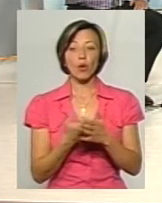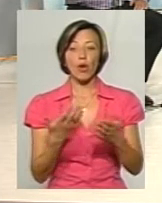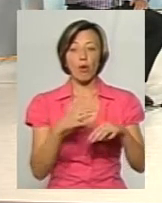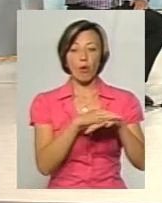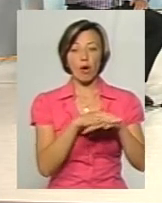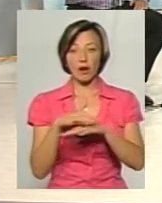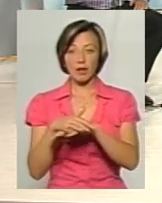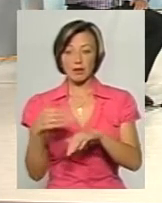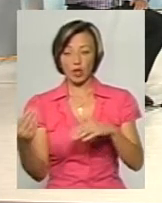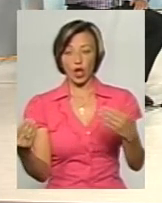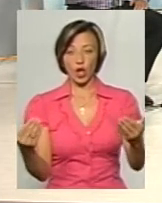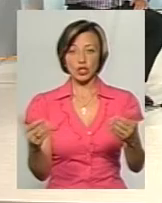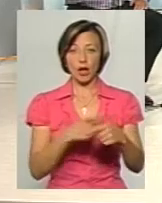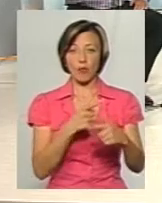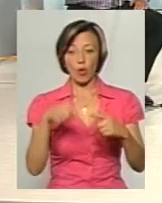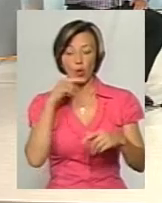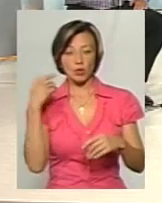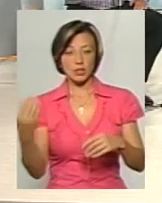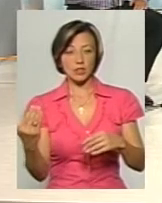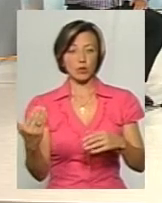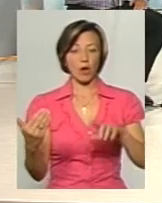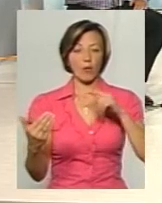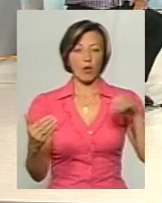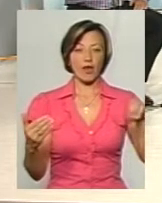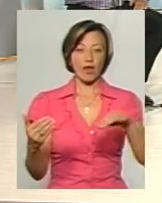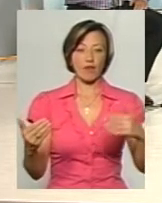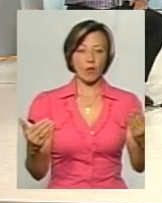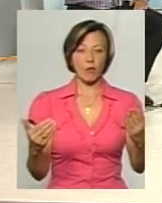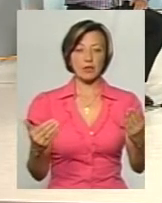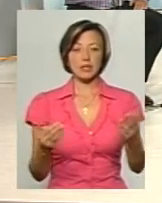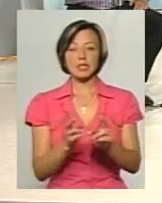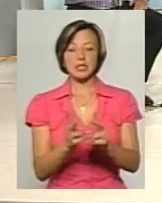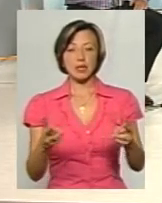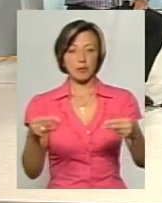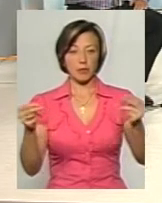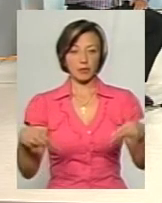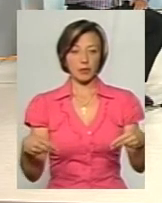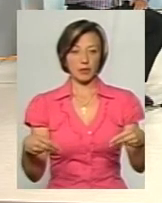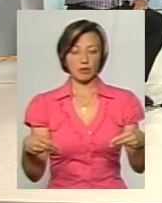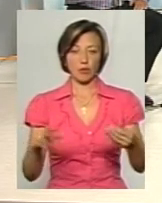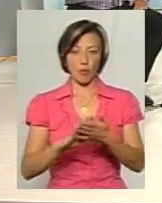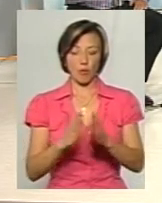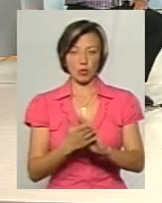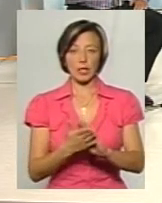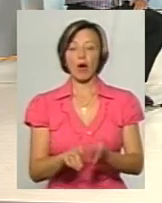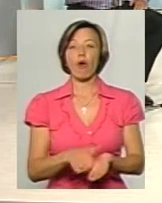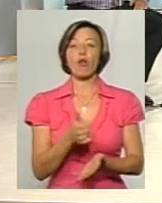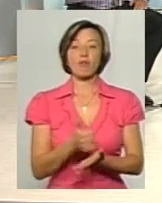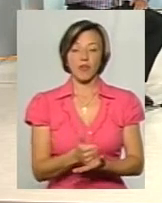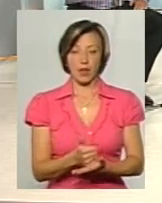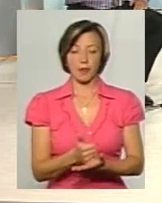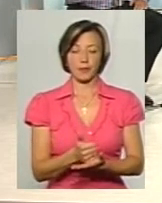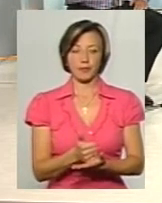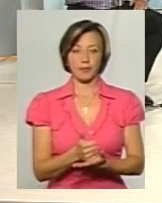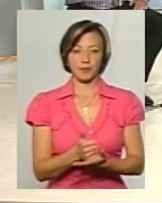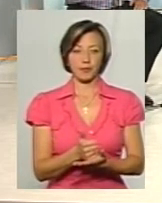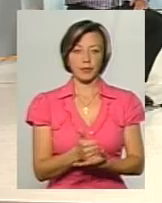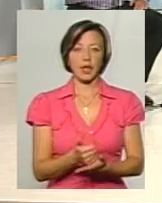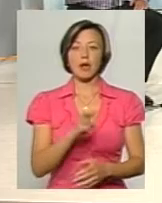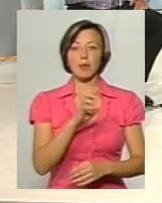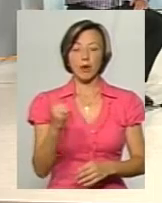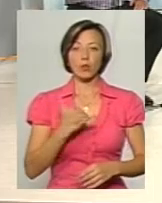ринку ми будемо належати. Або до російського ринку, або до європейського. З ким ми підписуємо яку угоду. І саме головне, якби